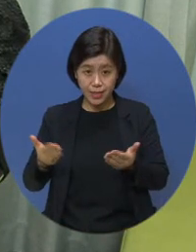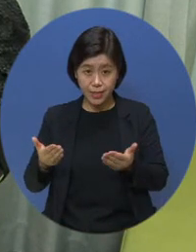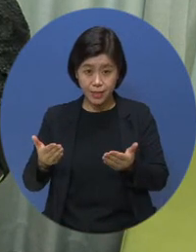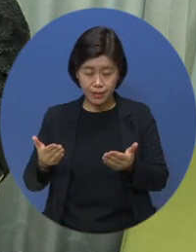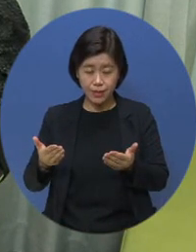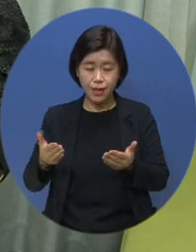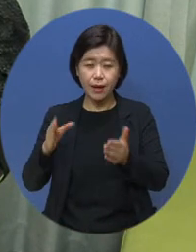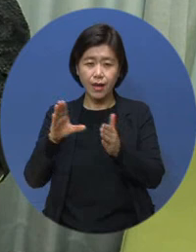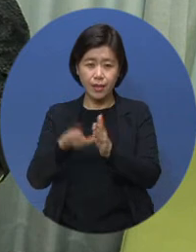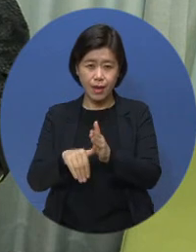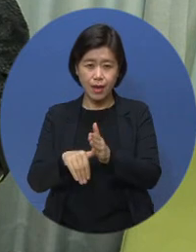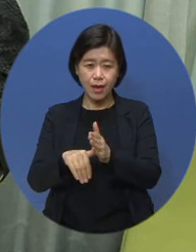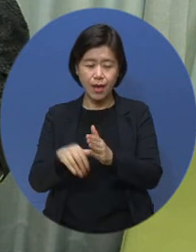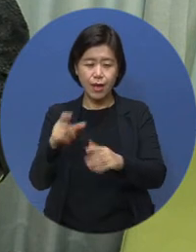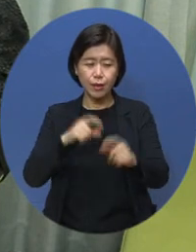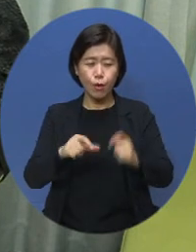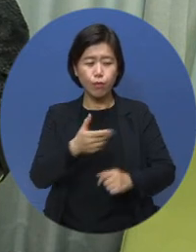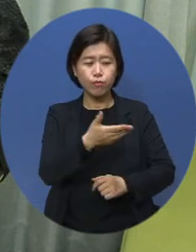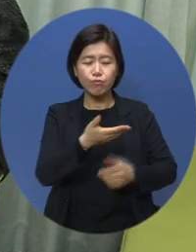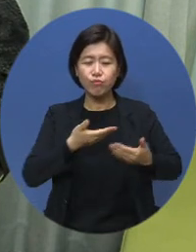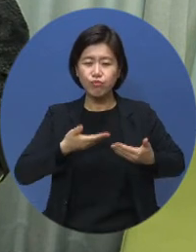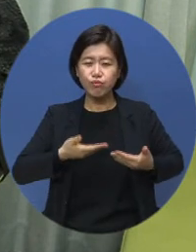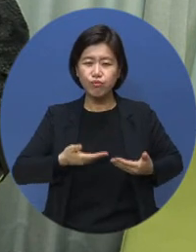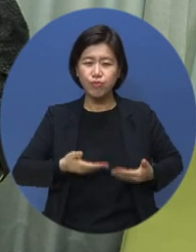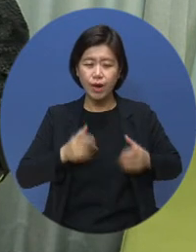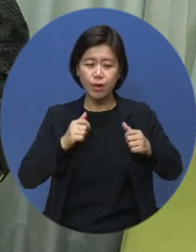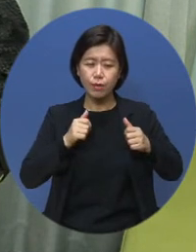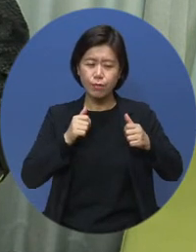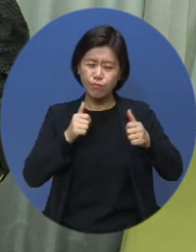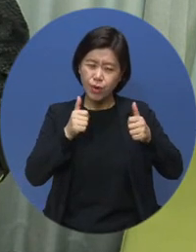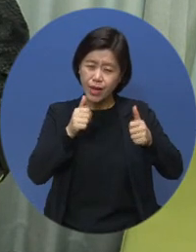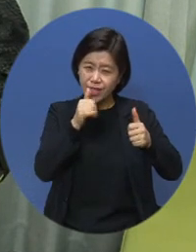좀더 저해 지려고 하는 노력을 하죠